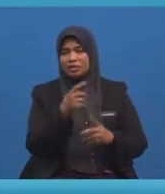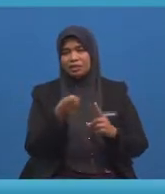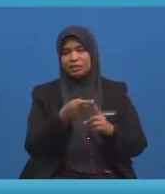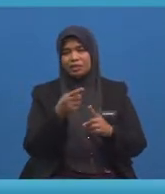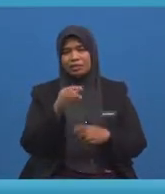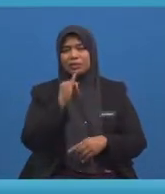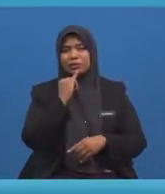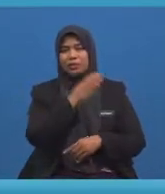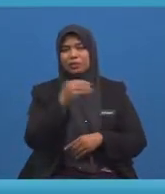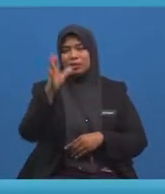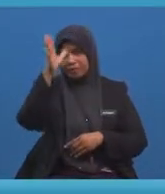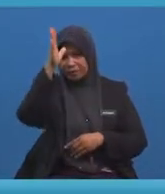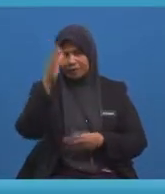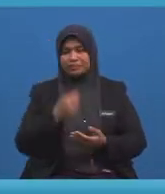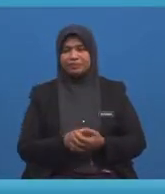bapanya.